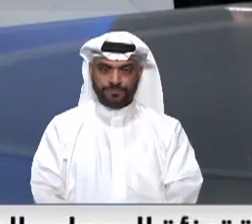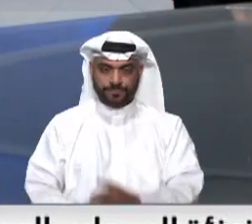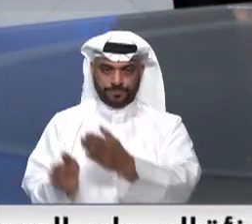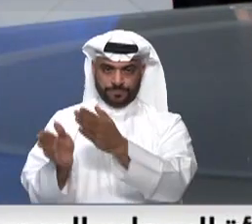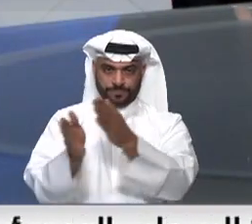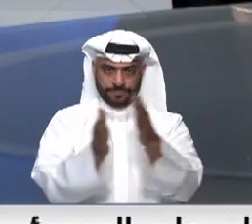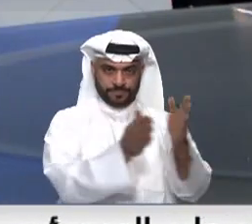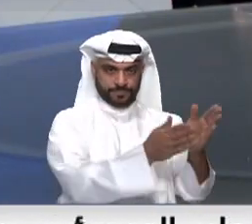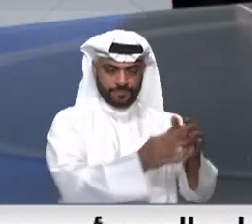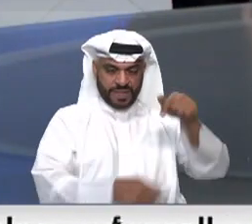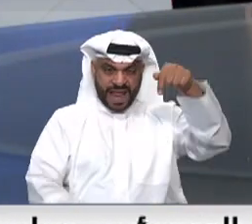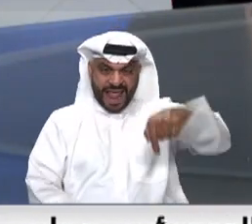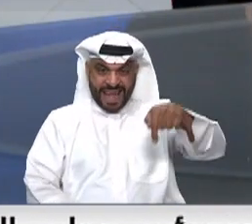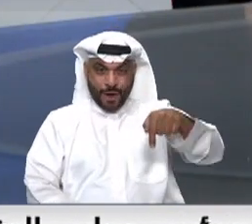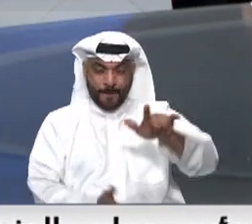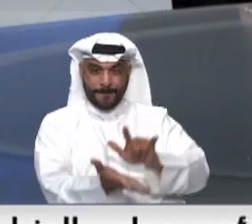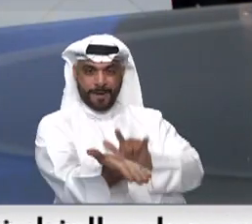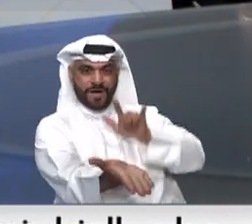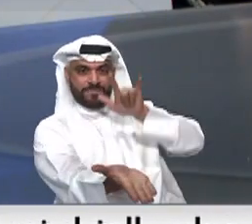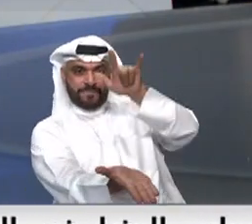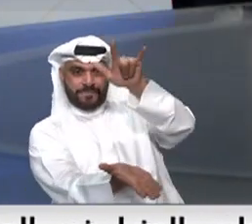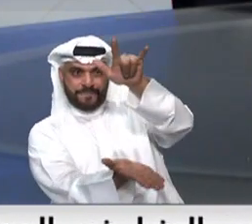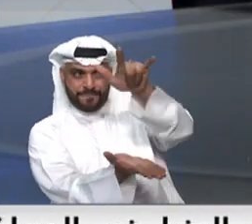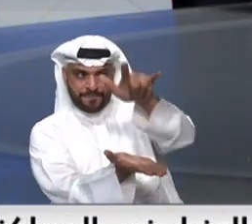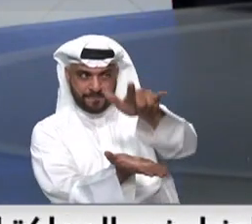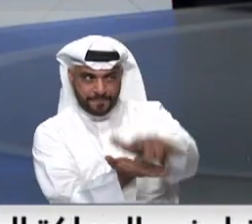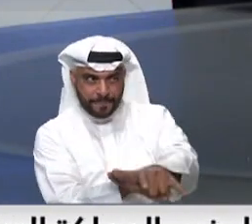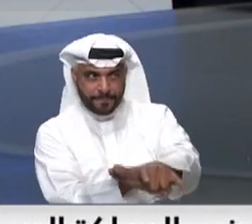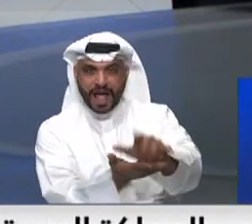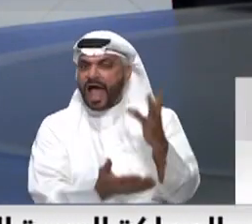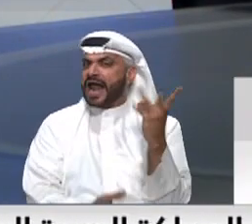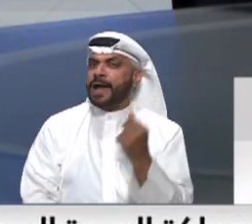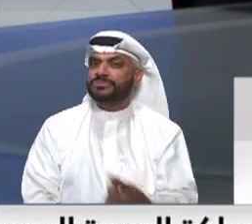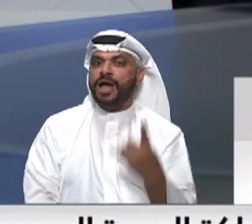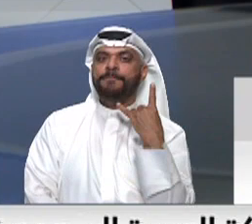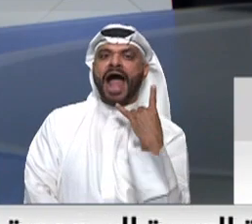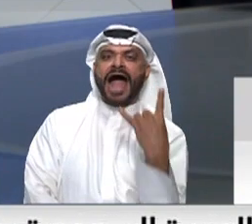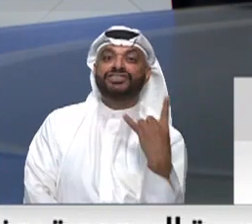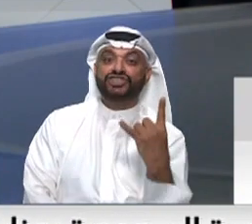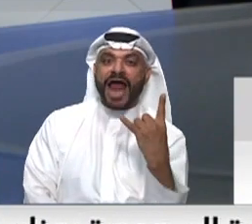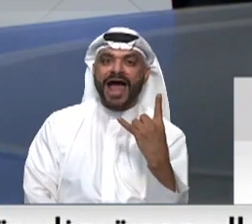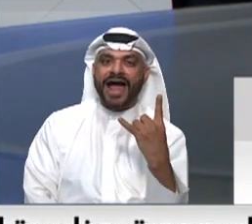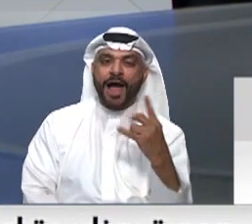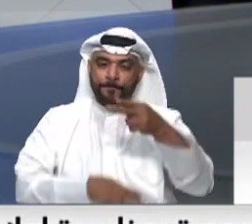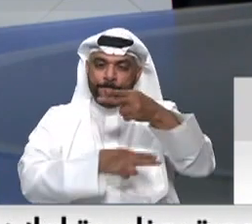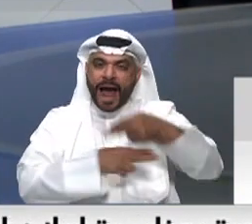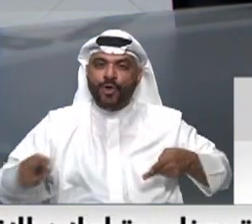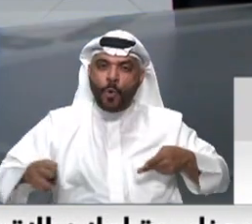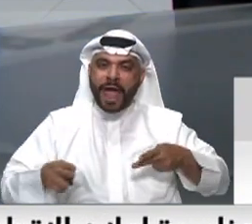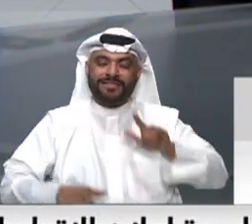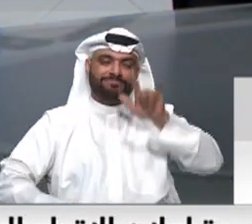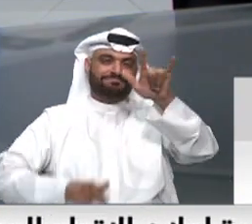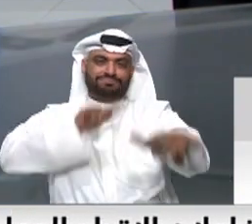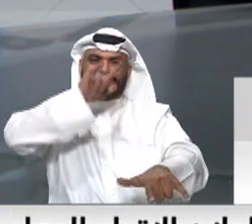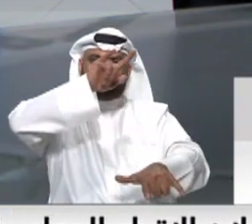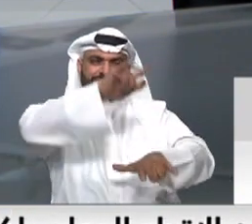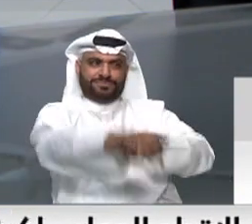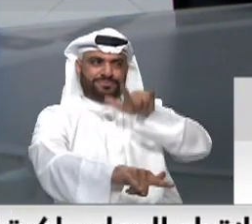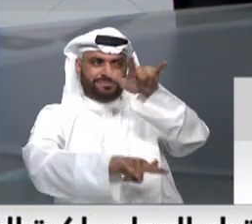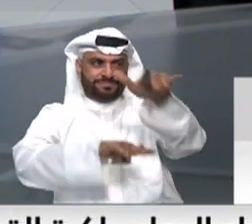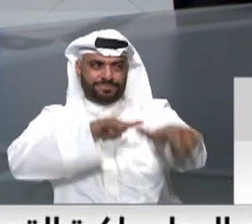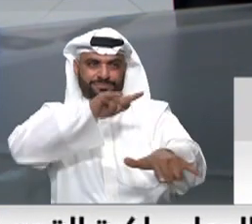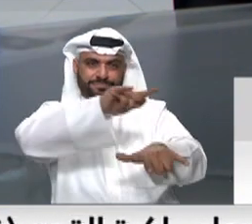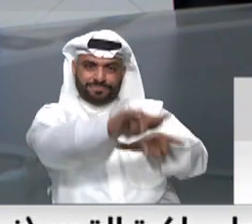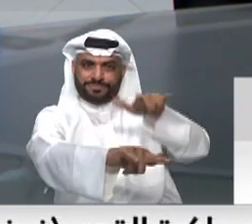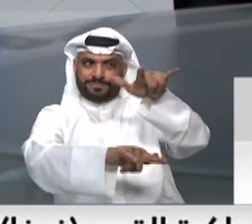وصلت اليوم إلى مدينة العريش المصرية الطائرة 10 التابعة للقوة الجوية ضمن الجسر الجوي الإغاثي الكويتي للأشقاء